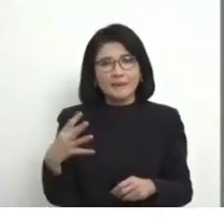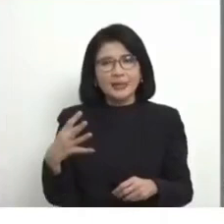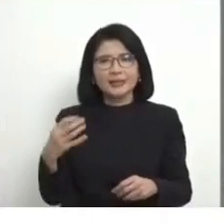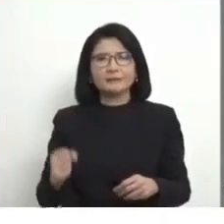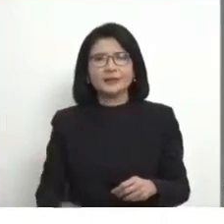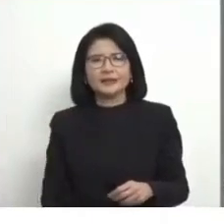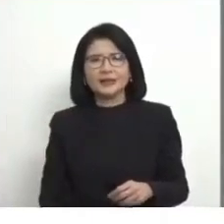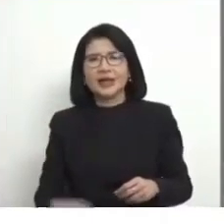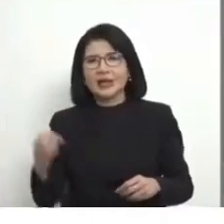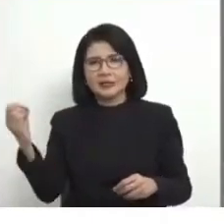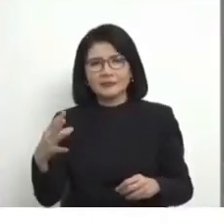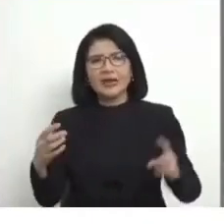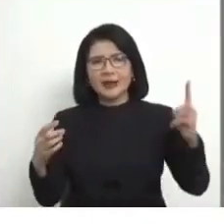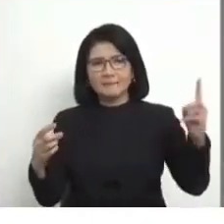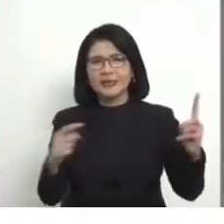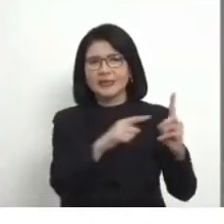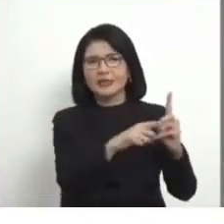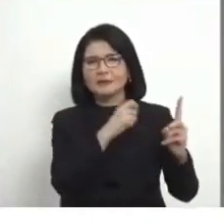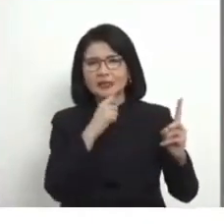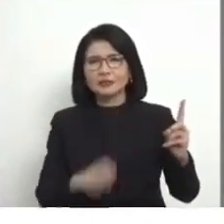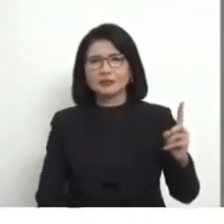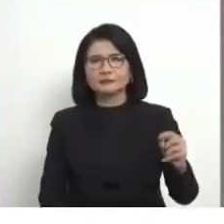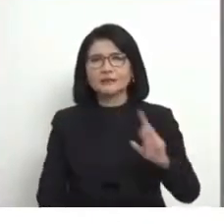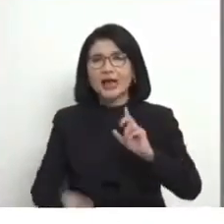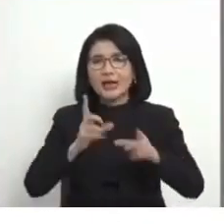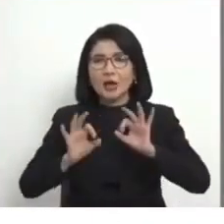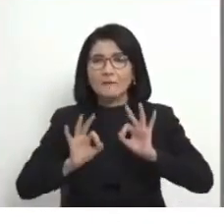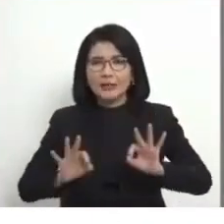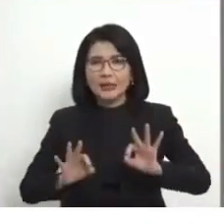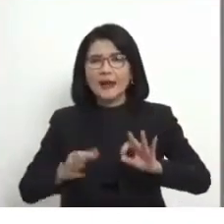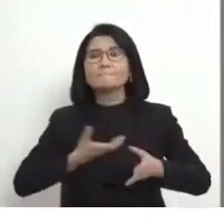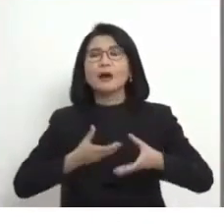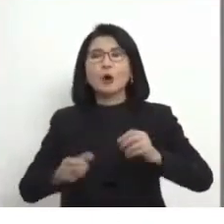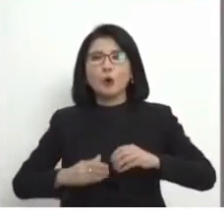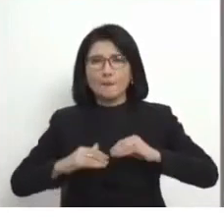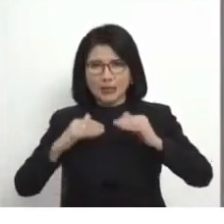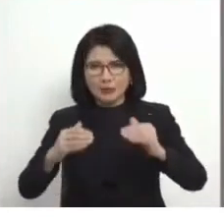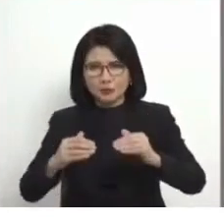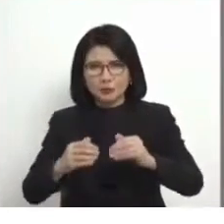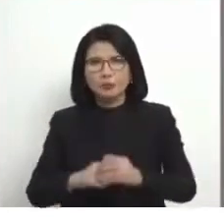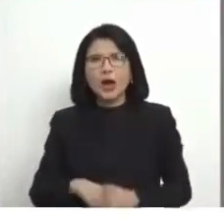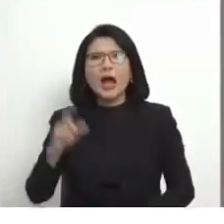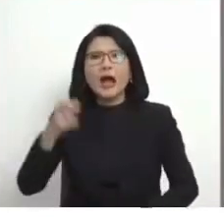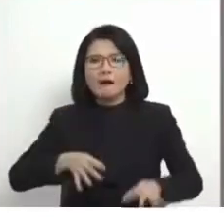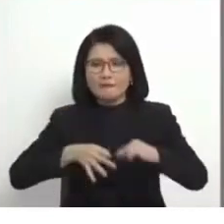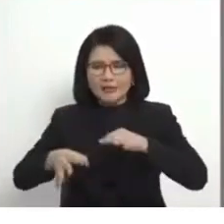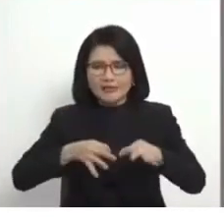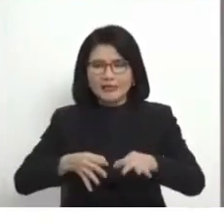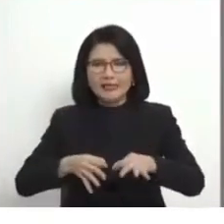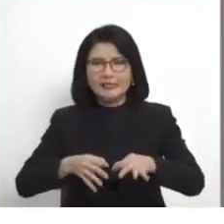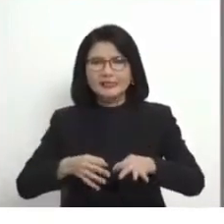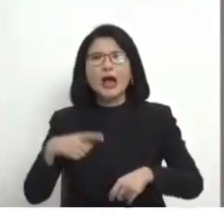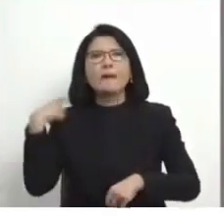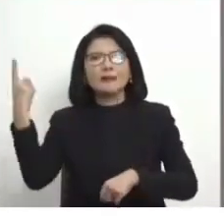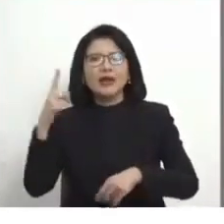waktu Bapak menit dimulai saat Bapak berbicara kalau pendidikan mau maju maka fasilitas mesti diberikan negara harus hadir